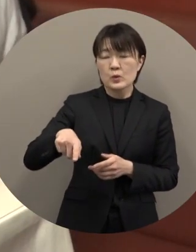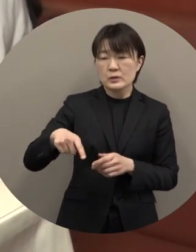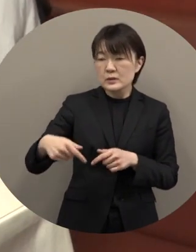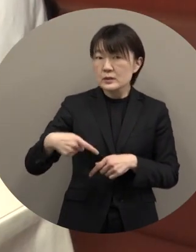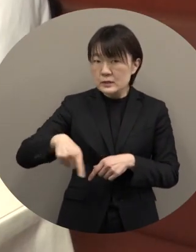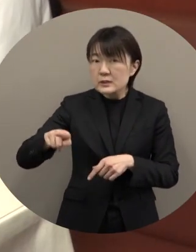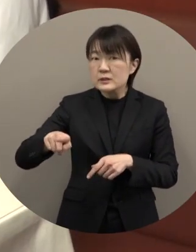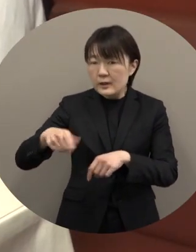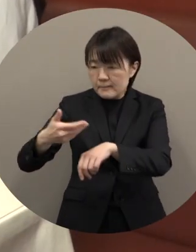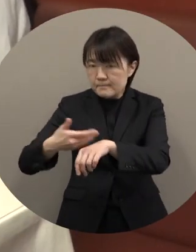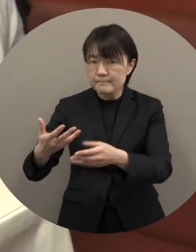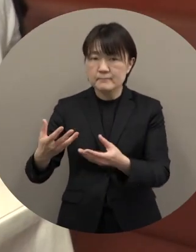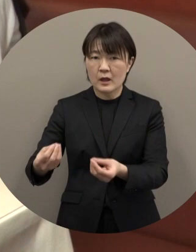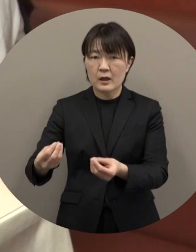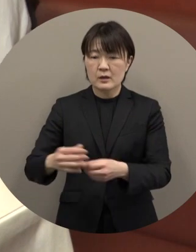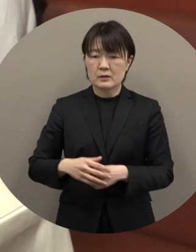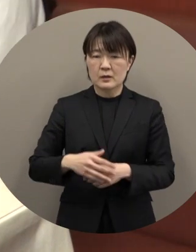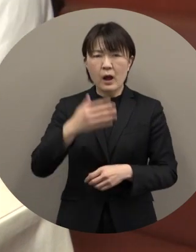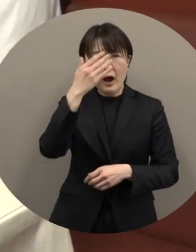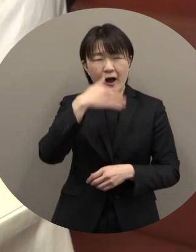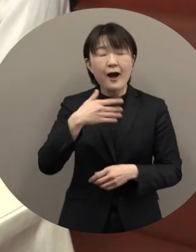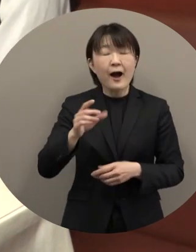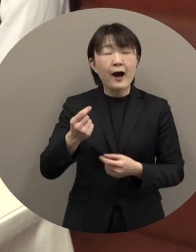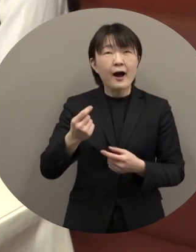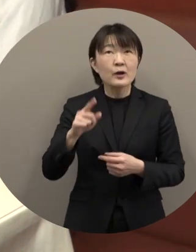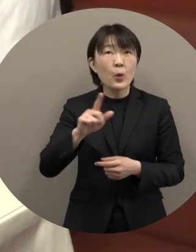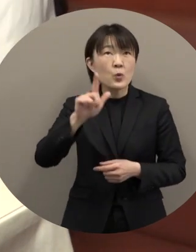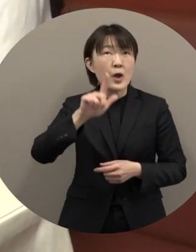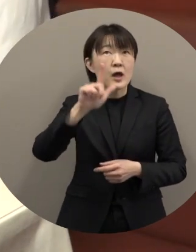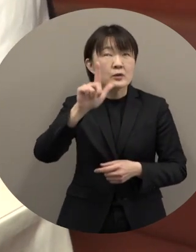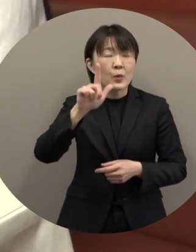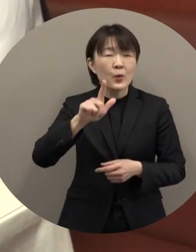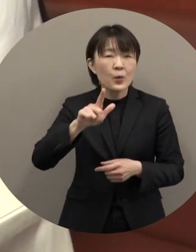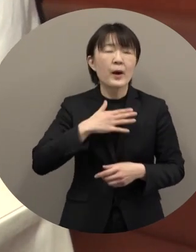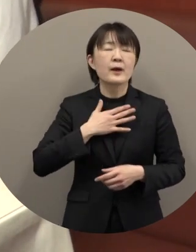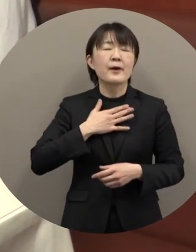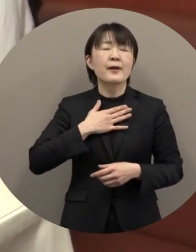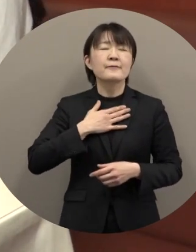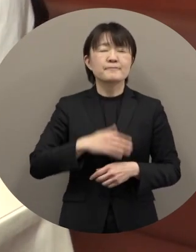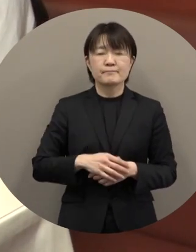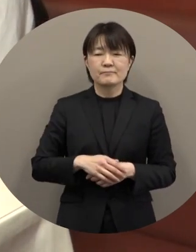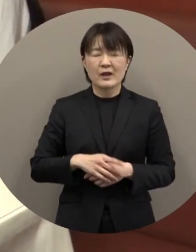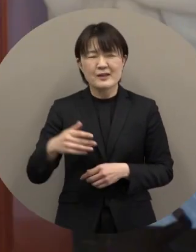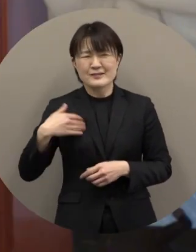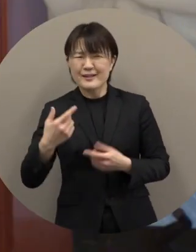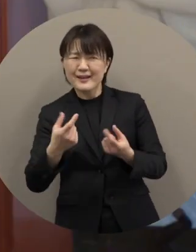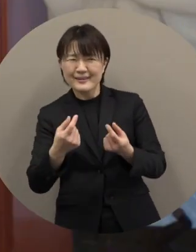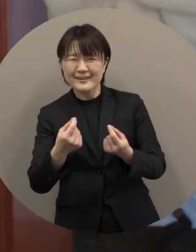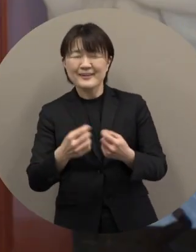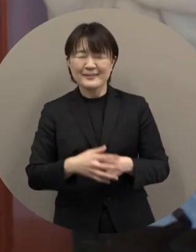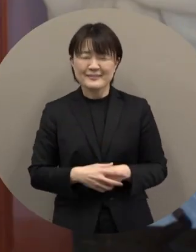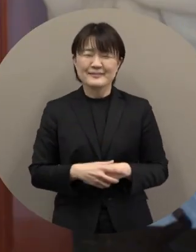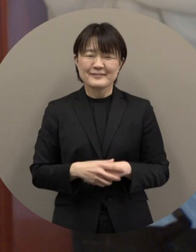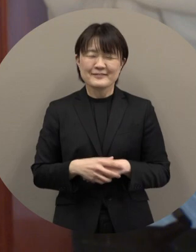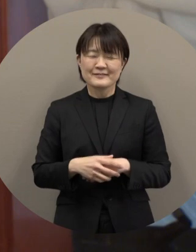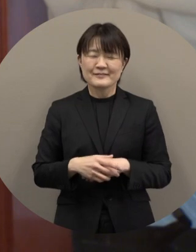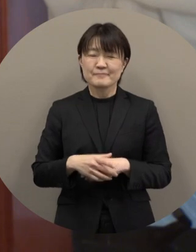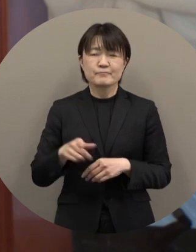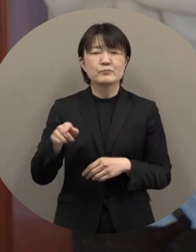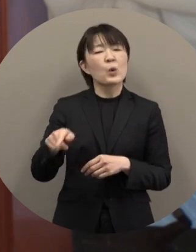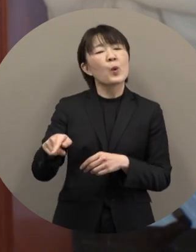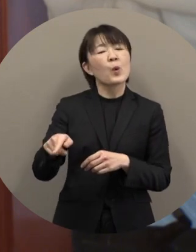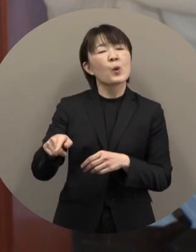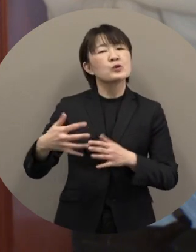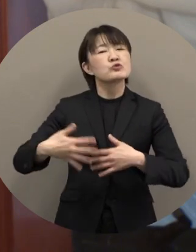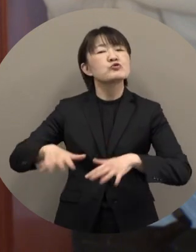ない、 知らなかった よ、あの上の方です 上の方なんですか、 まあ、アルザス出身のパティシエは、